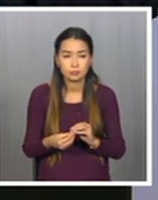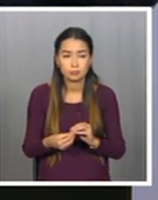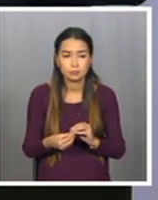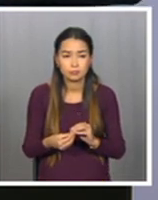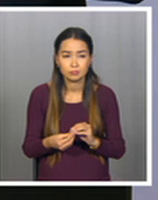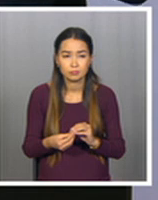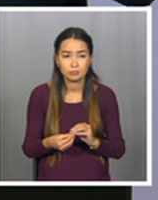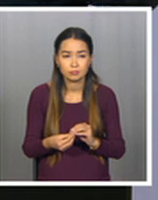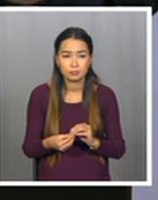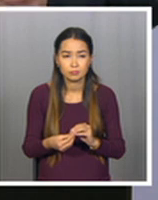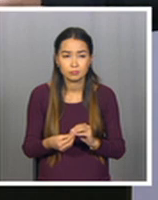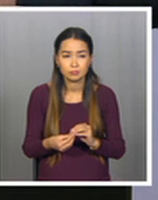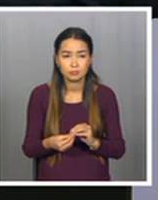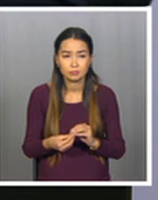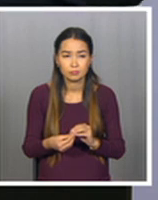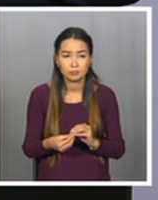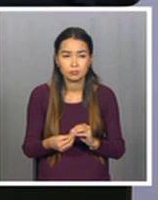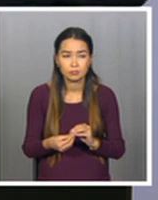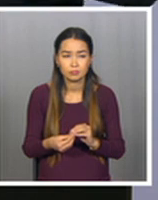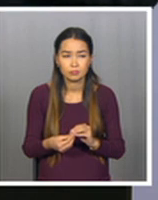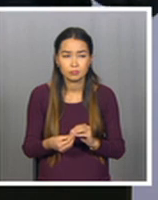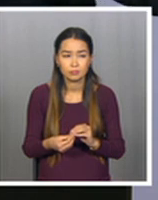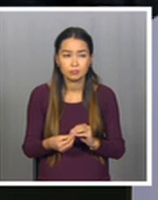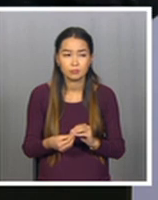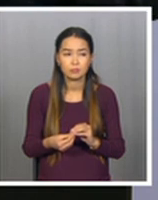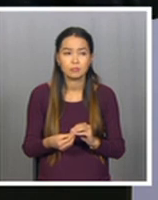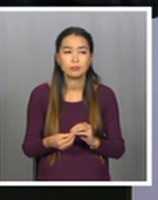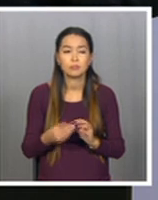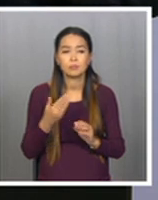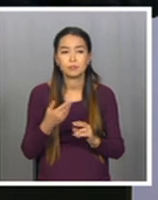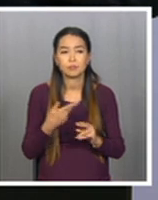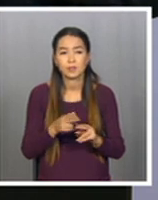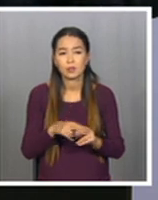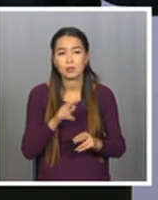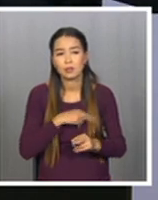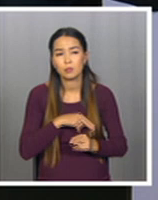Альфред фон Мюллер деген ғалым өзінің еңбегінде